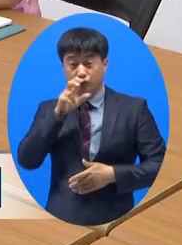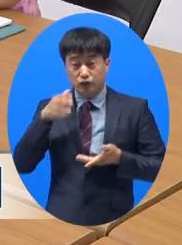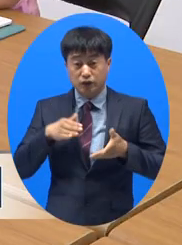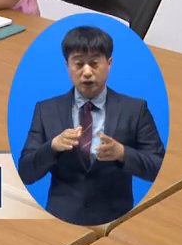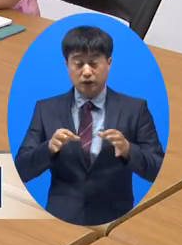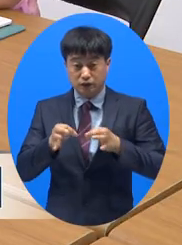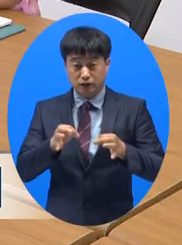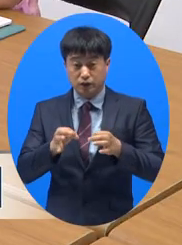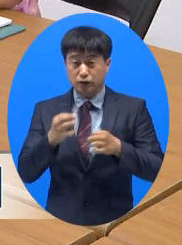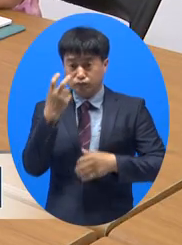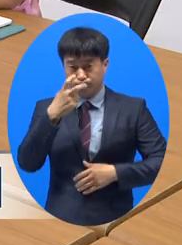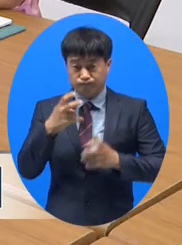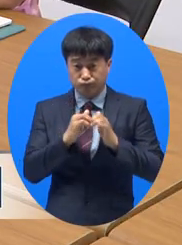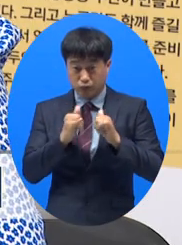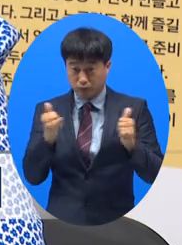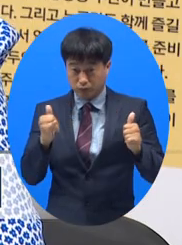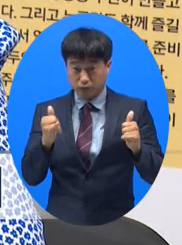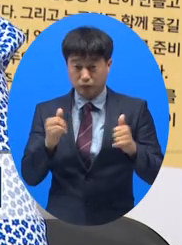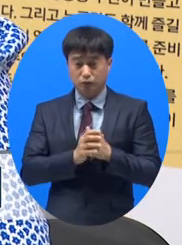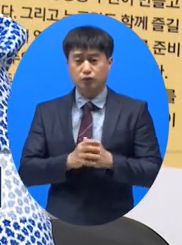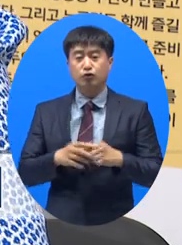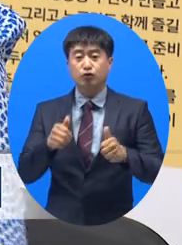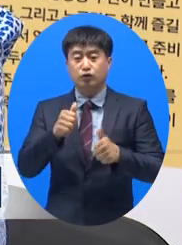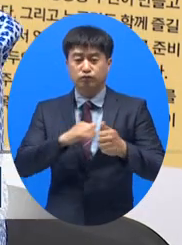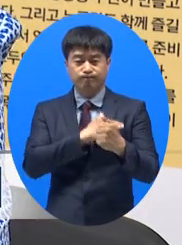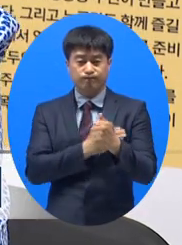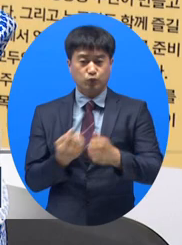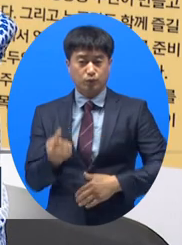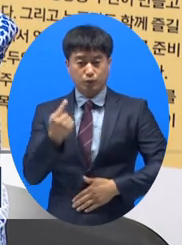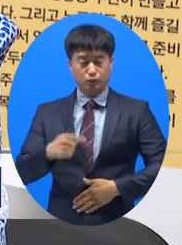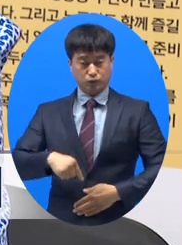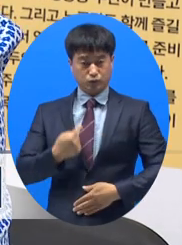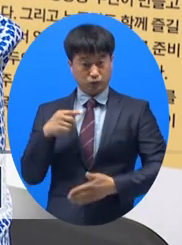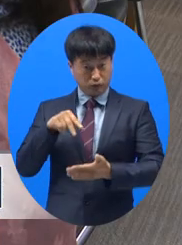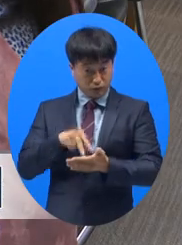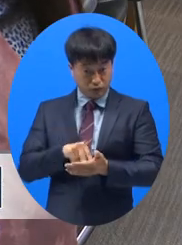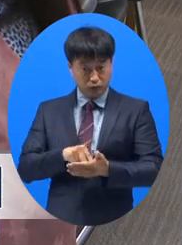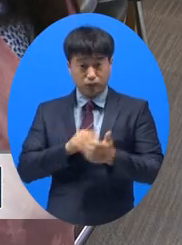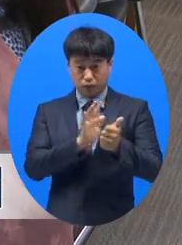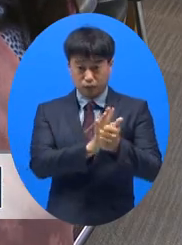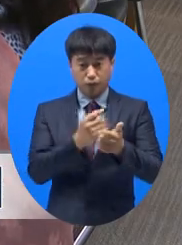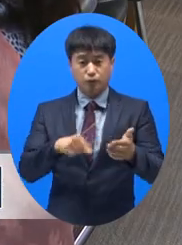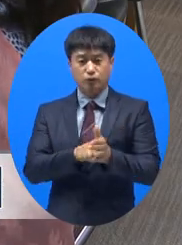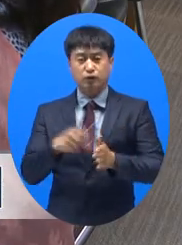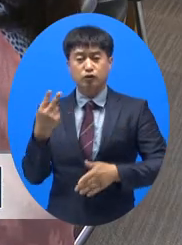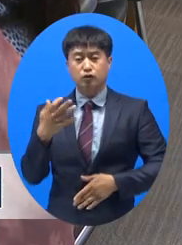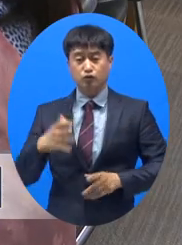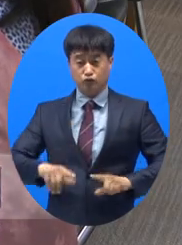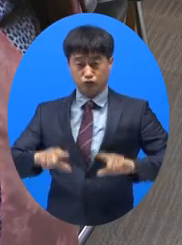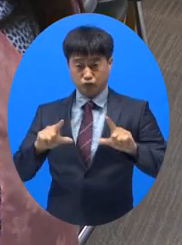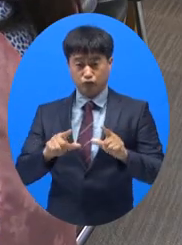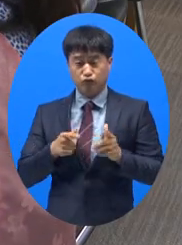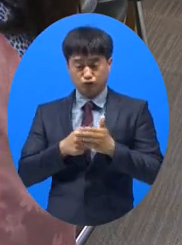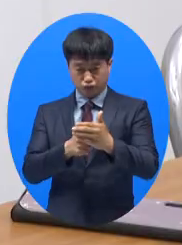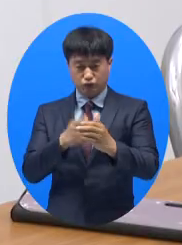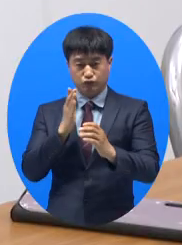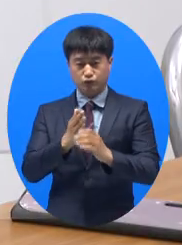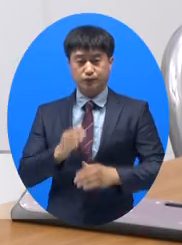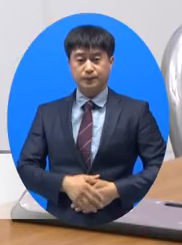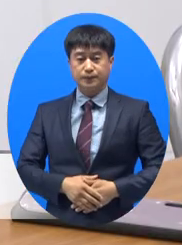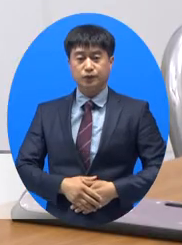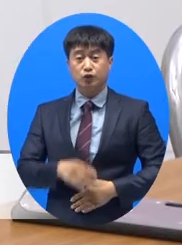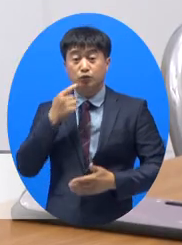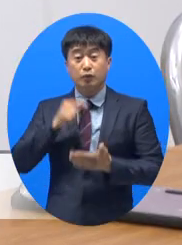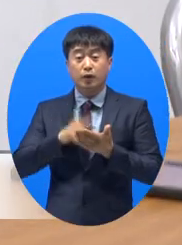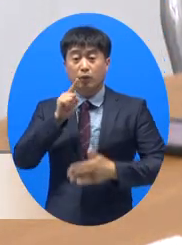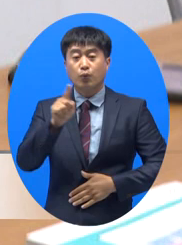상권 매니저는 골목 상인들의 경쟁력을 높이고 자생력을 기르기 위해 경기도가 2019년부터 추진해 온 사업입니다.